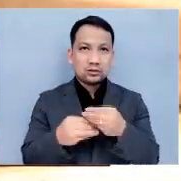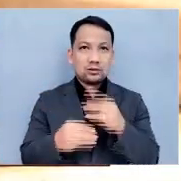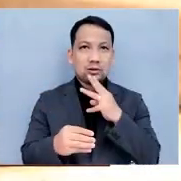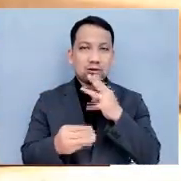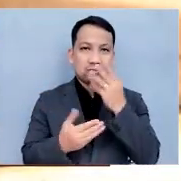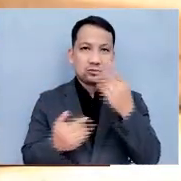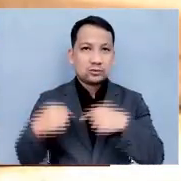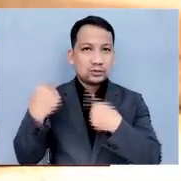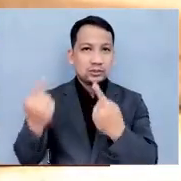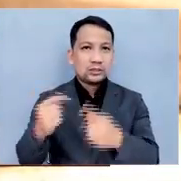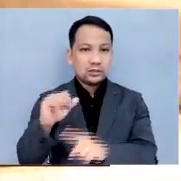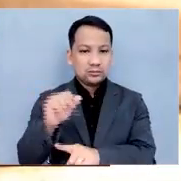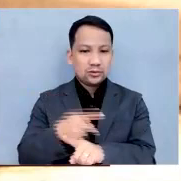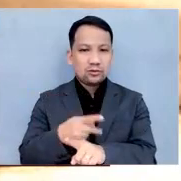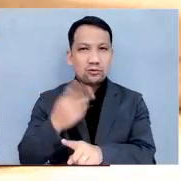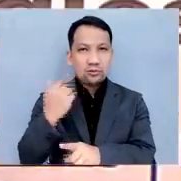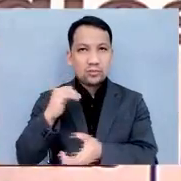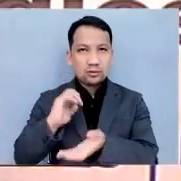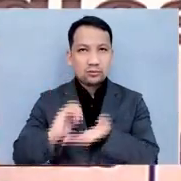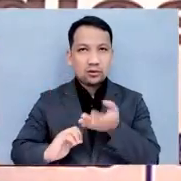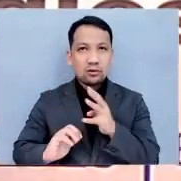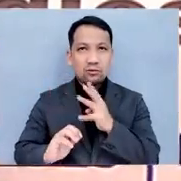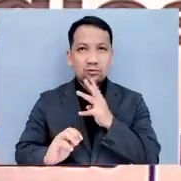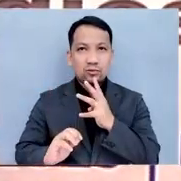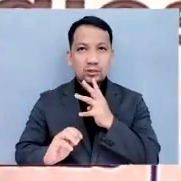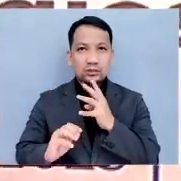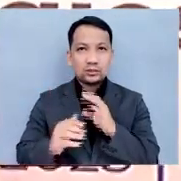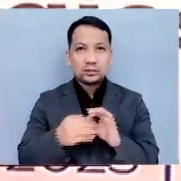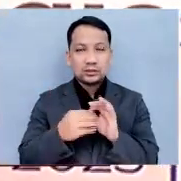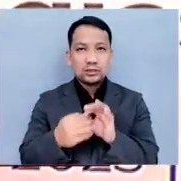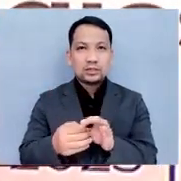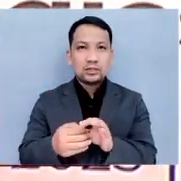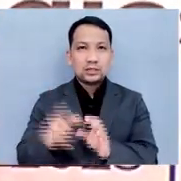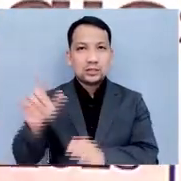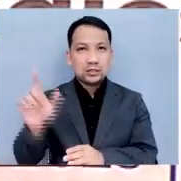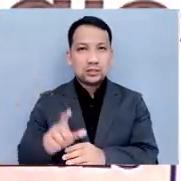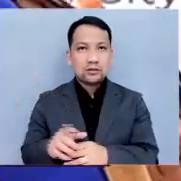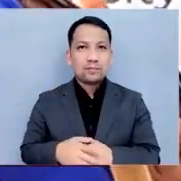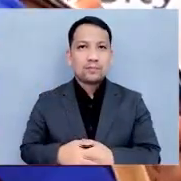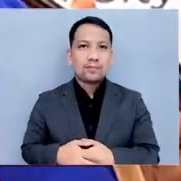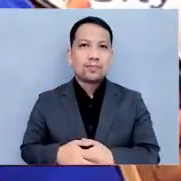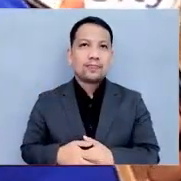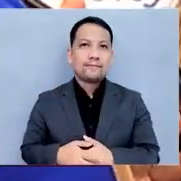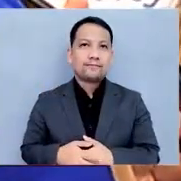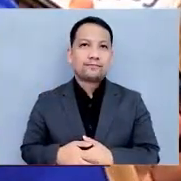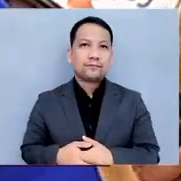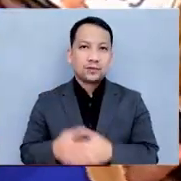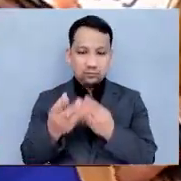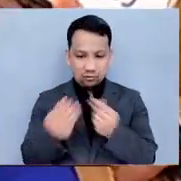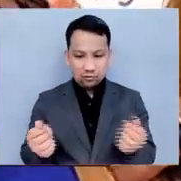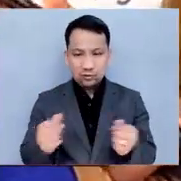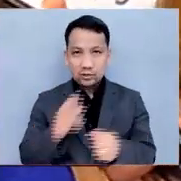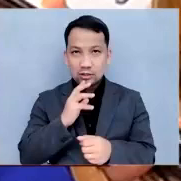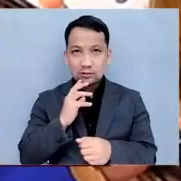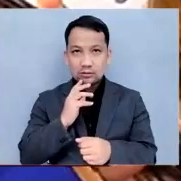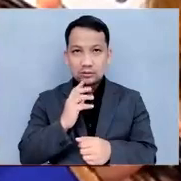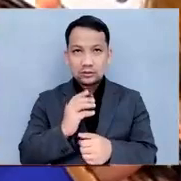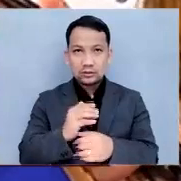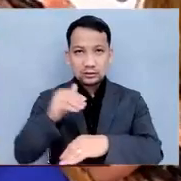simula Abril para mabawasan ang water interruption. Magkakaroon po ng interruptions, especially during night time.